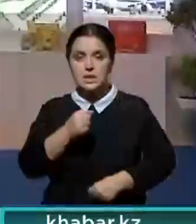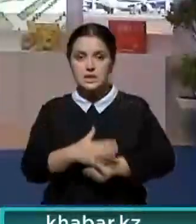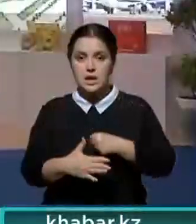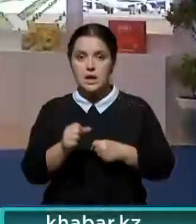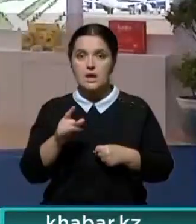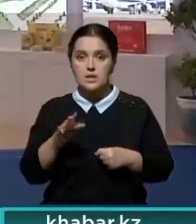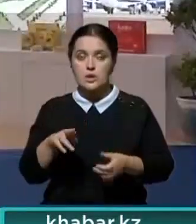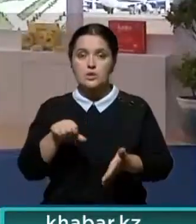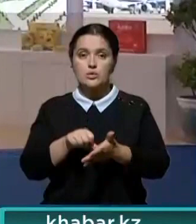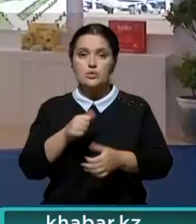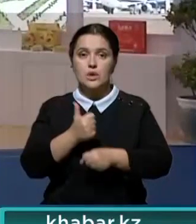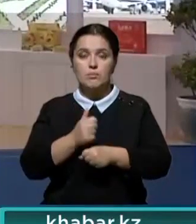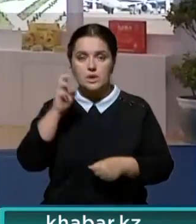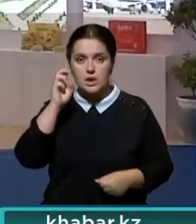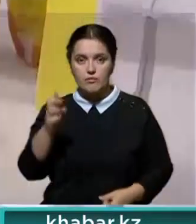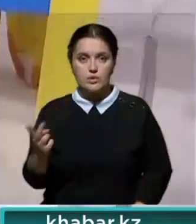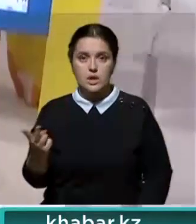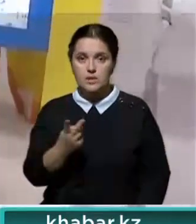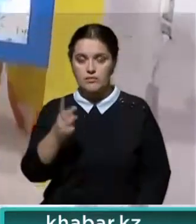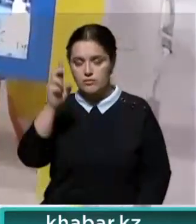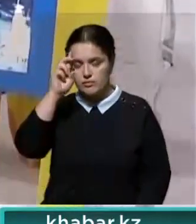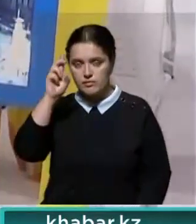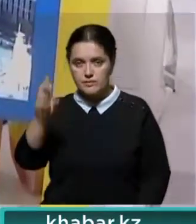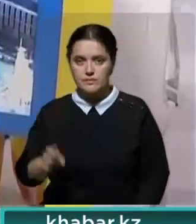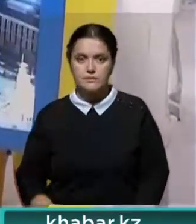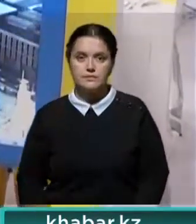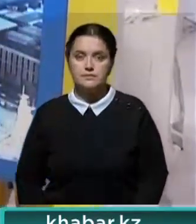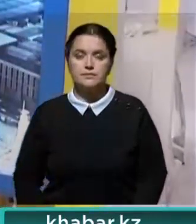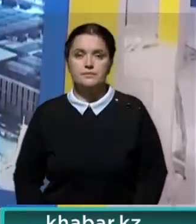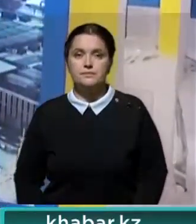«Китай, Центральная Азия» с участием глав государств двух стран.